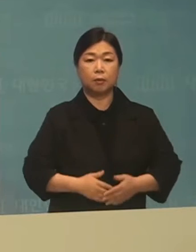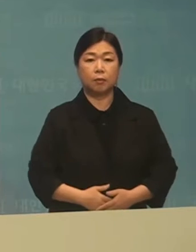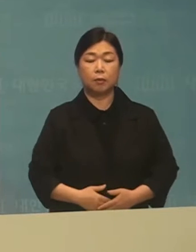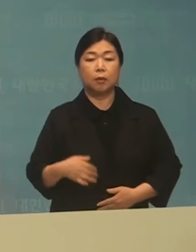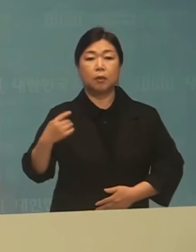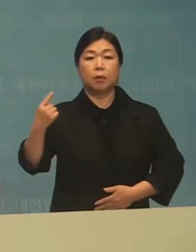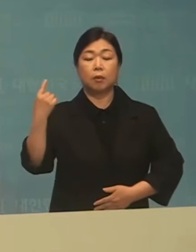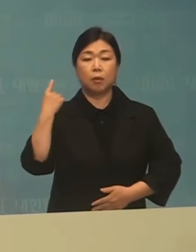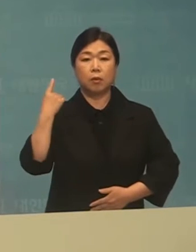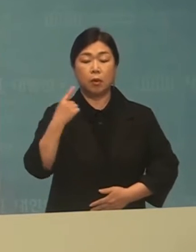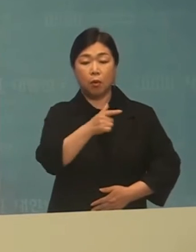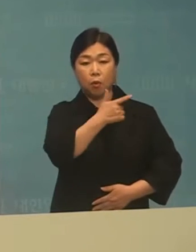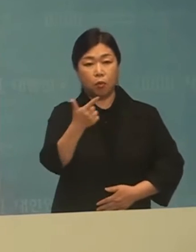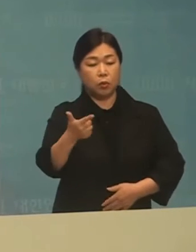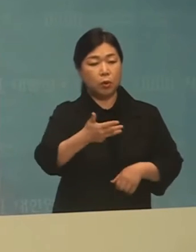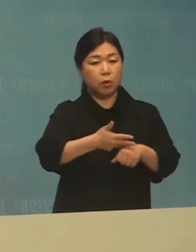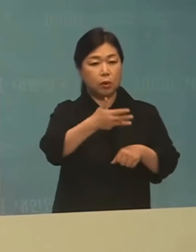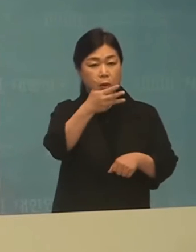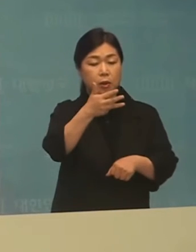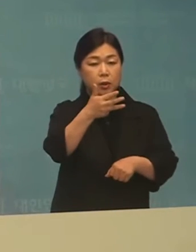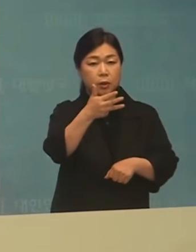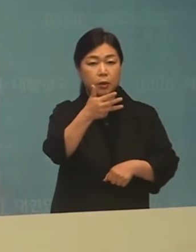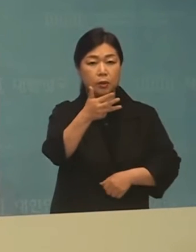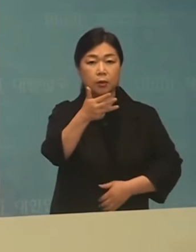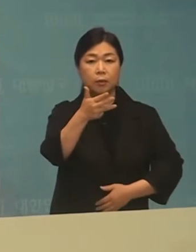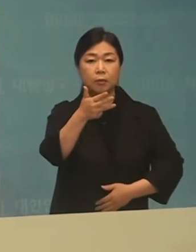어제 오후 8시